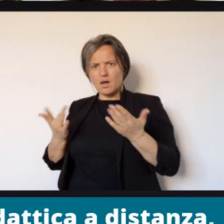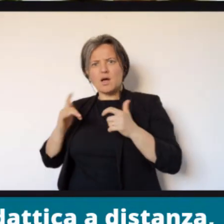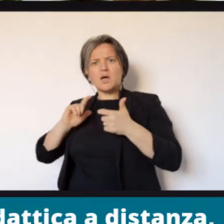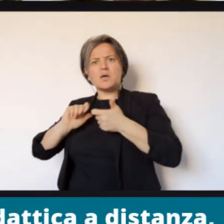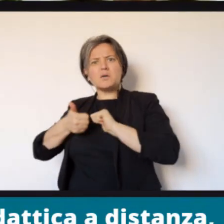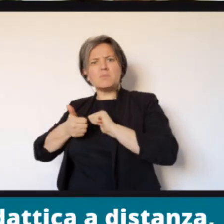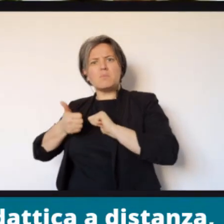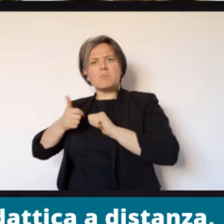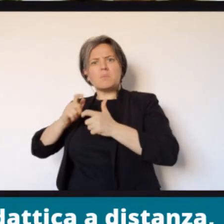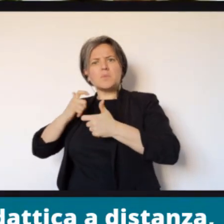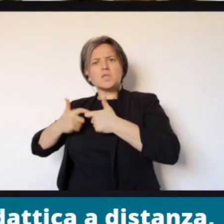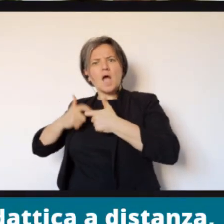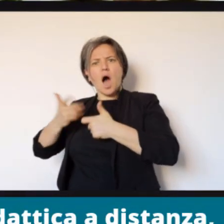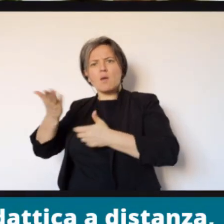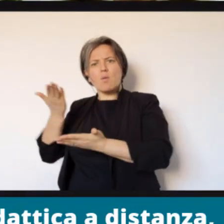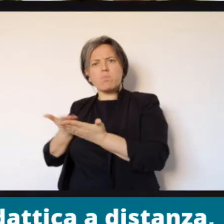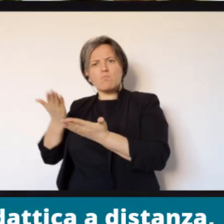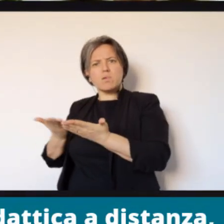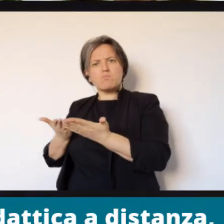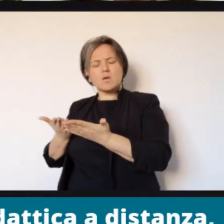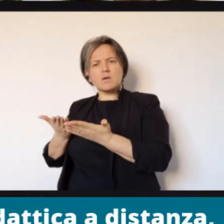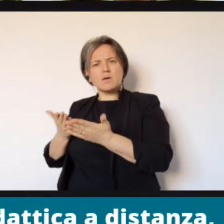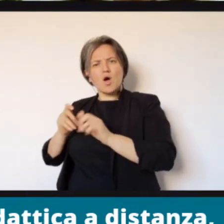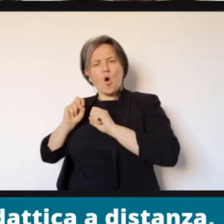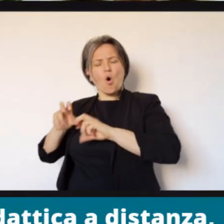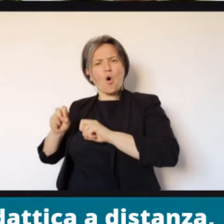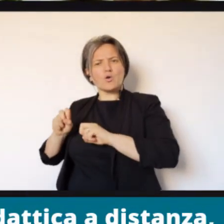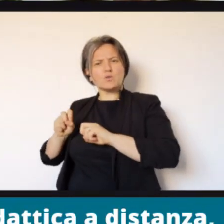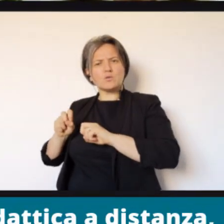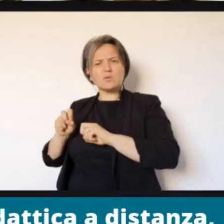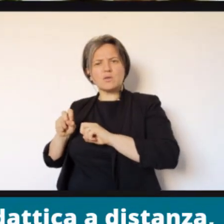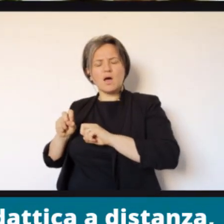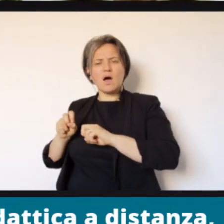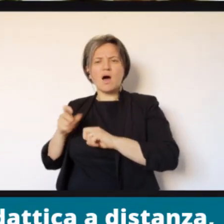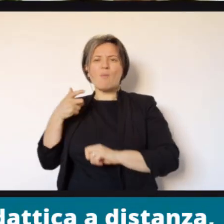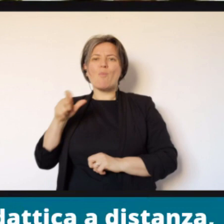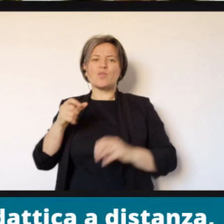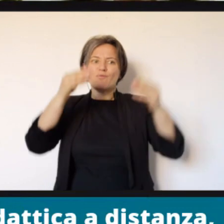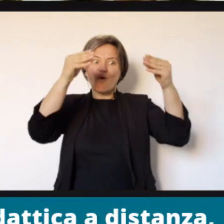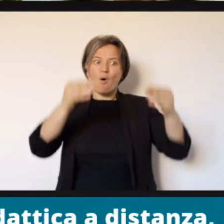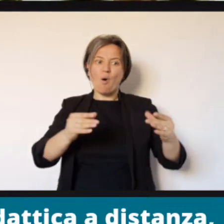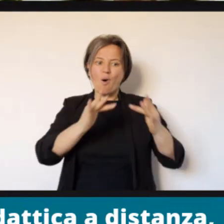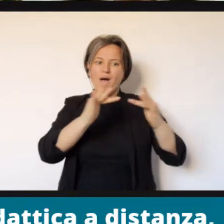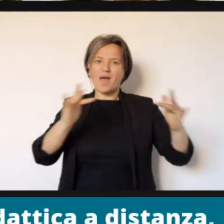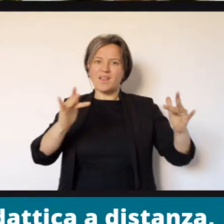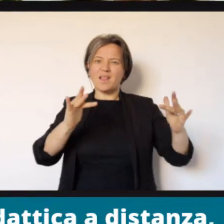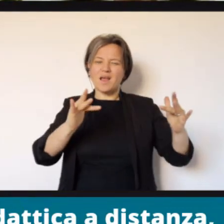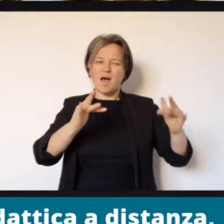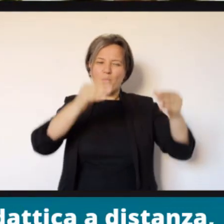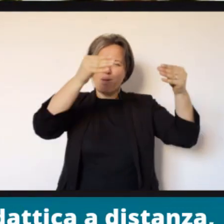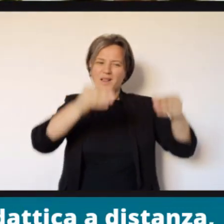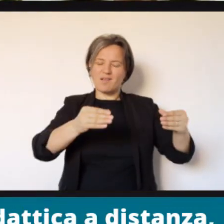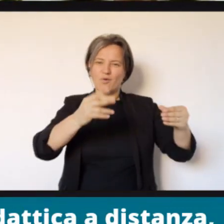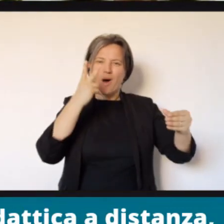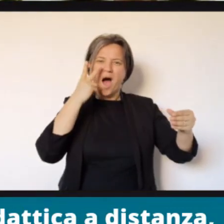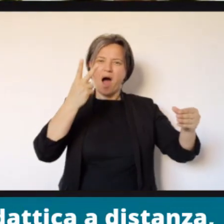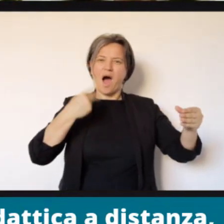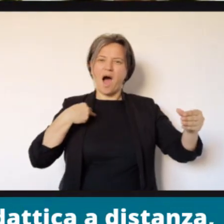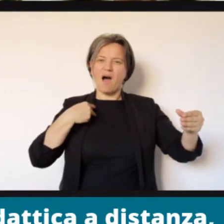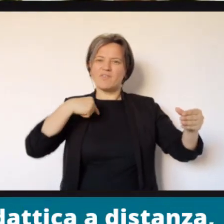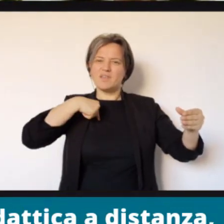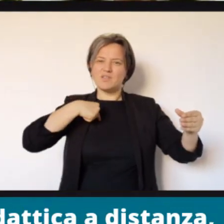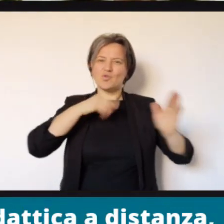pubblicità di scarpe da ginnastica, da corsa, perché hanno visto che io cerco